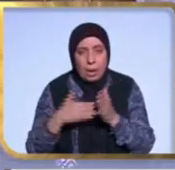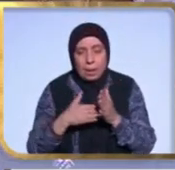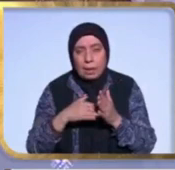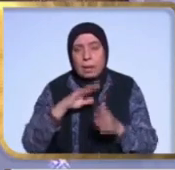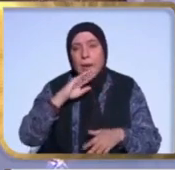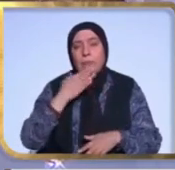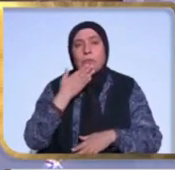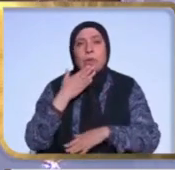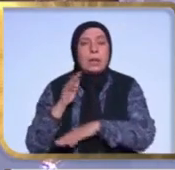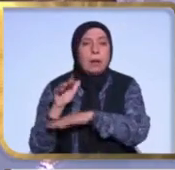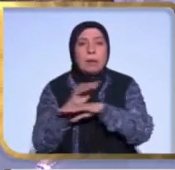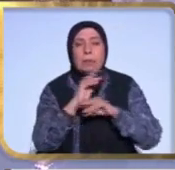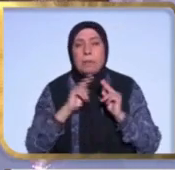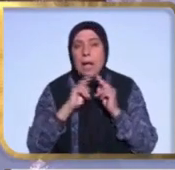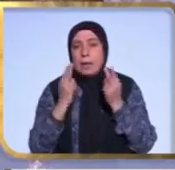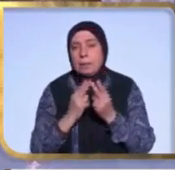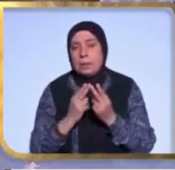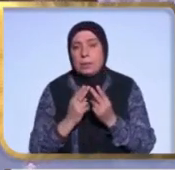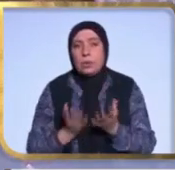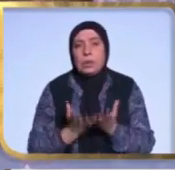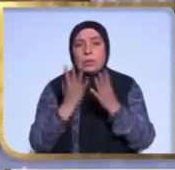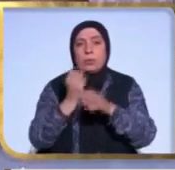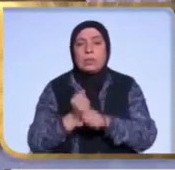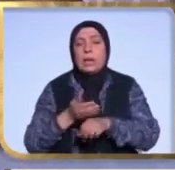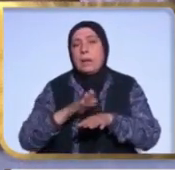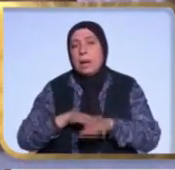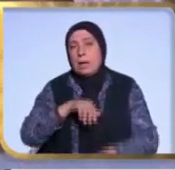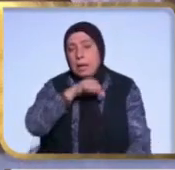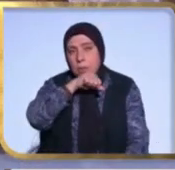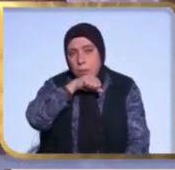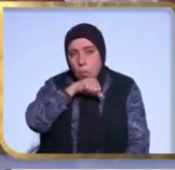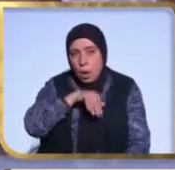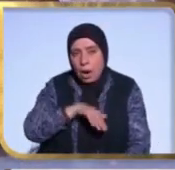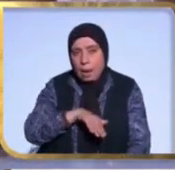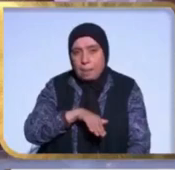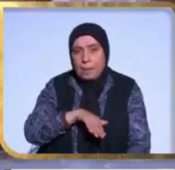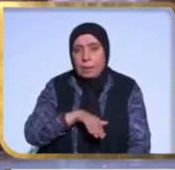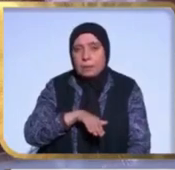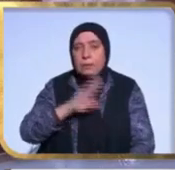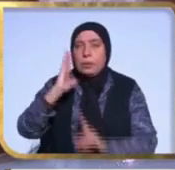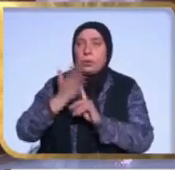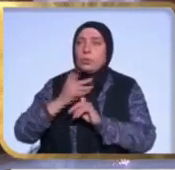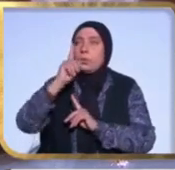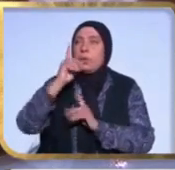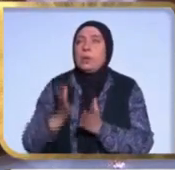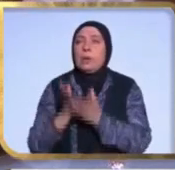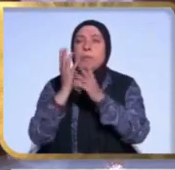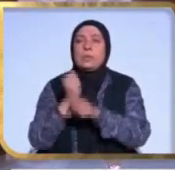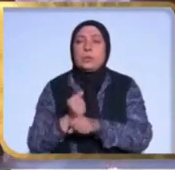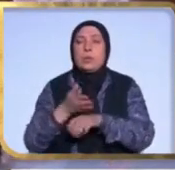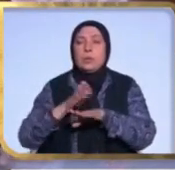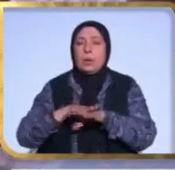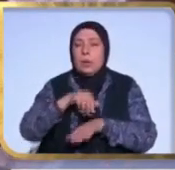دعوانا أن الحمد لله رب العالمين، وصلاة وسلاما عليك يا سيدي يا رسول الله، اللهم